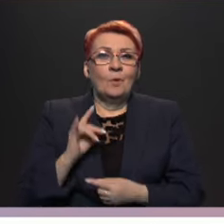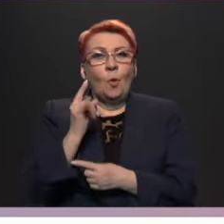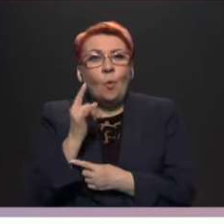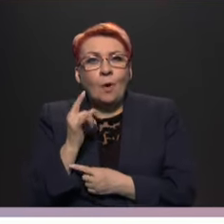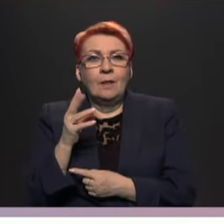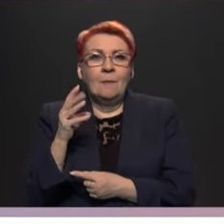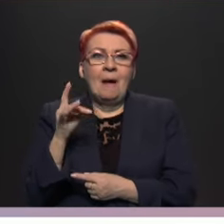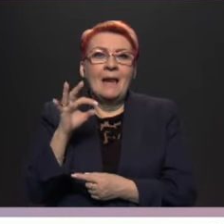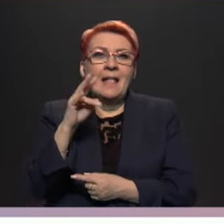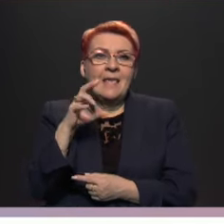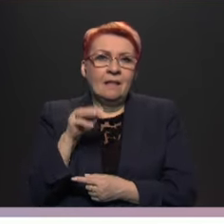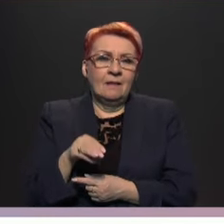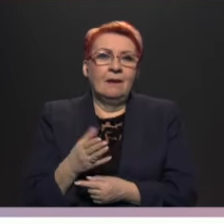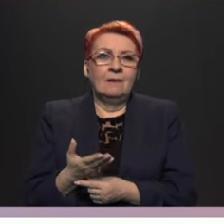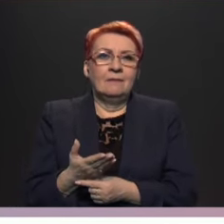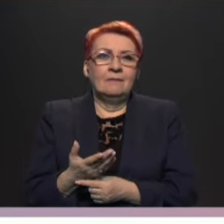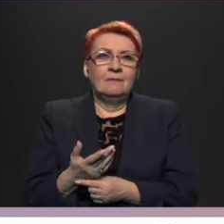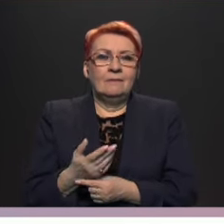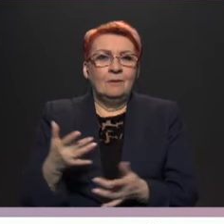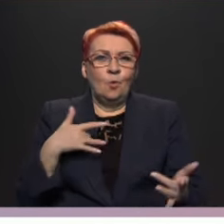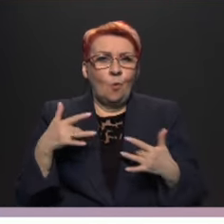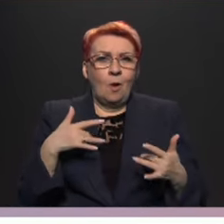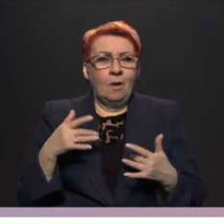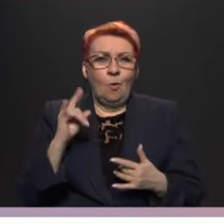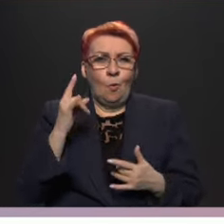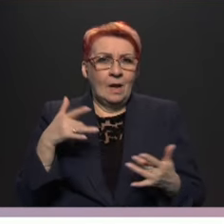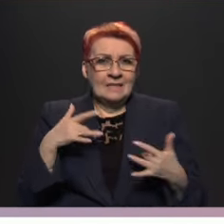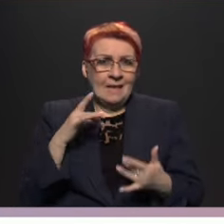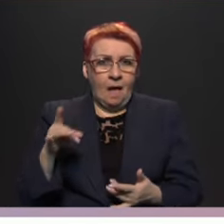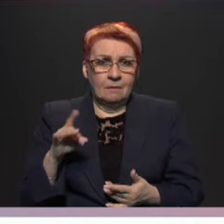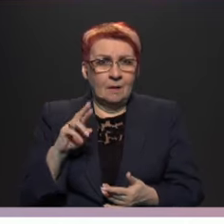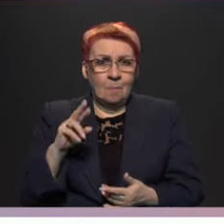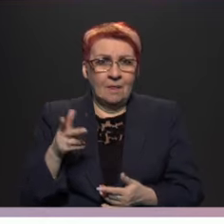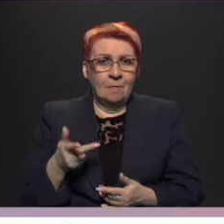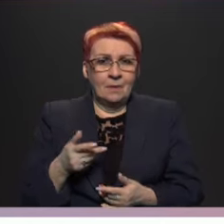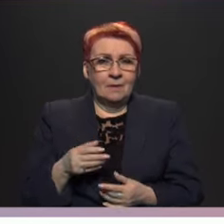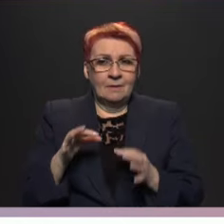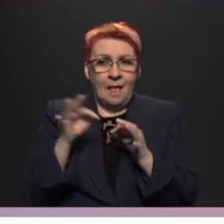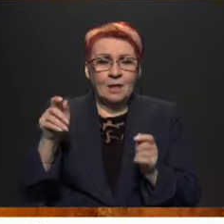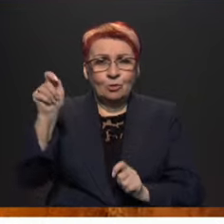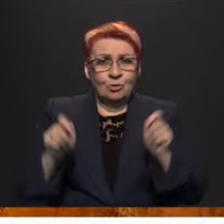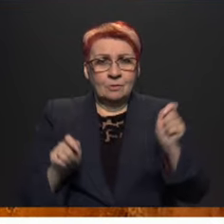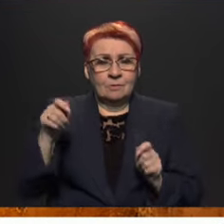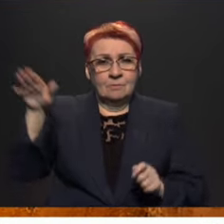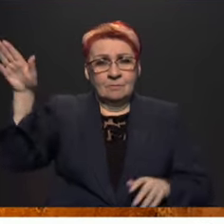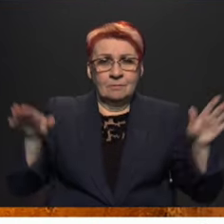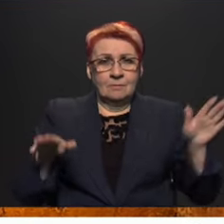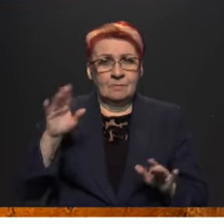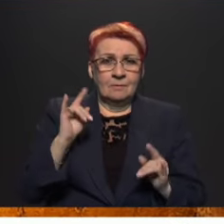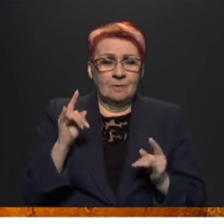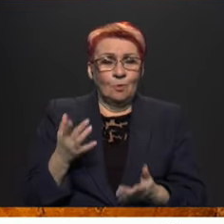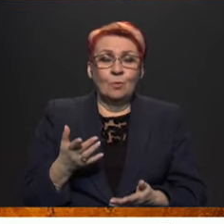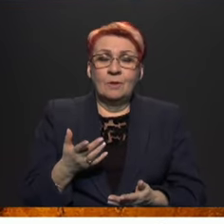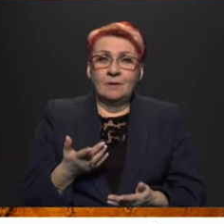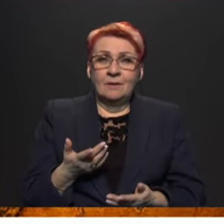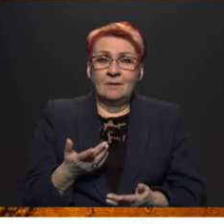да, таких на ручке, кукольный театр. Вот, поэтому мы всегда ищем какие-то